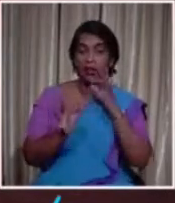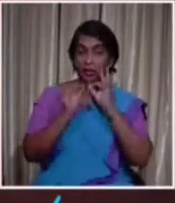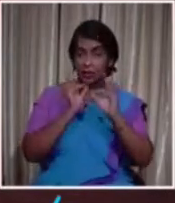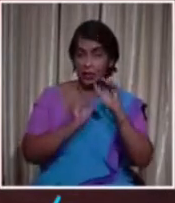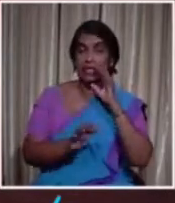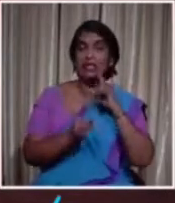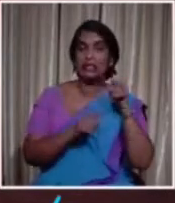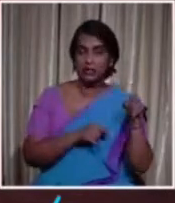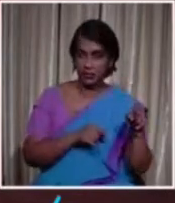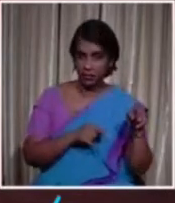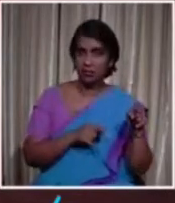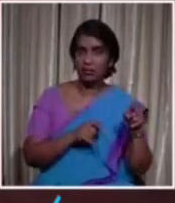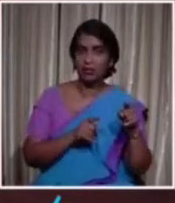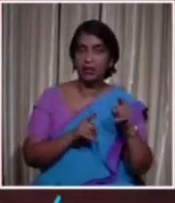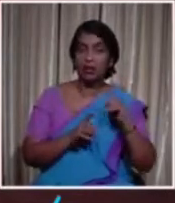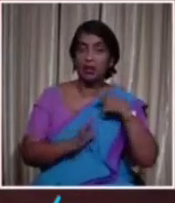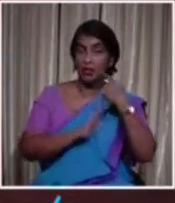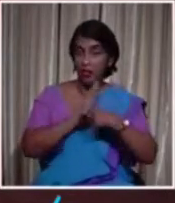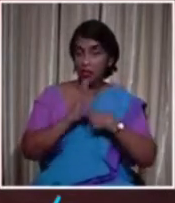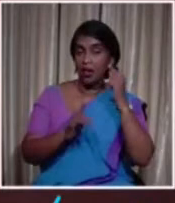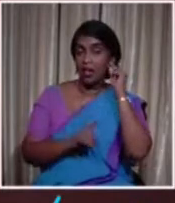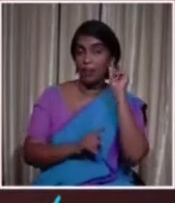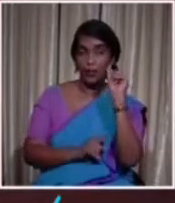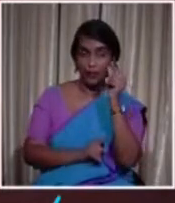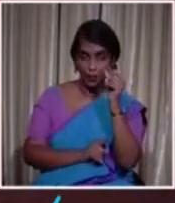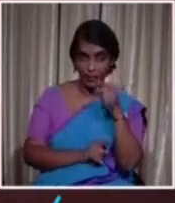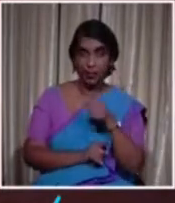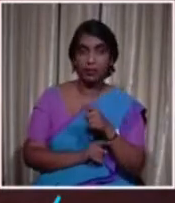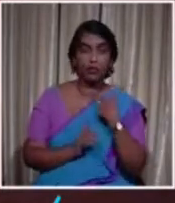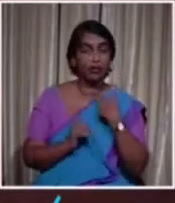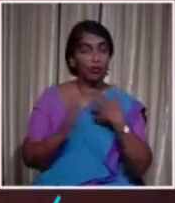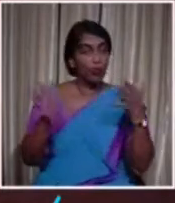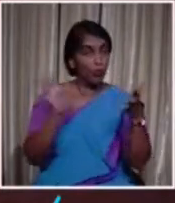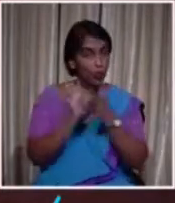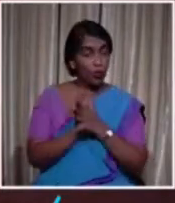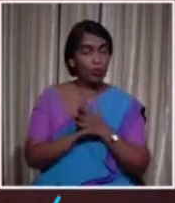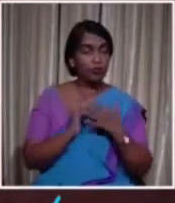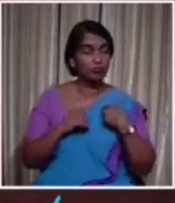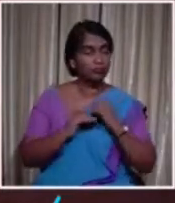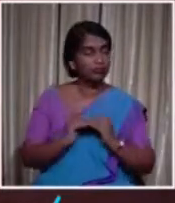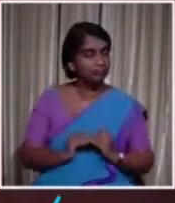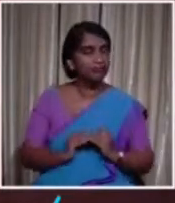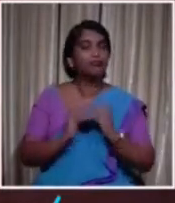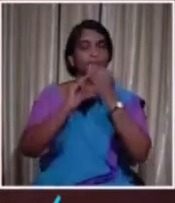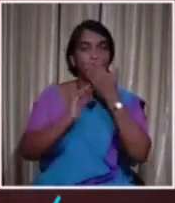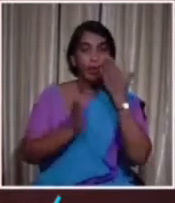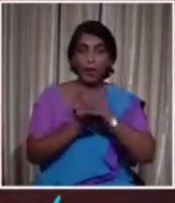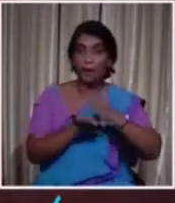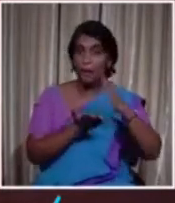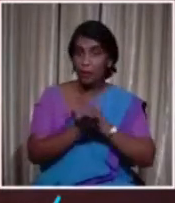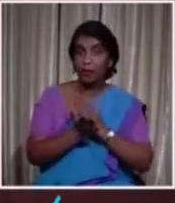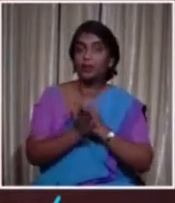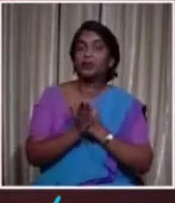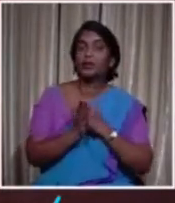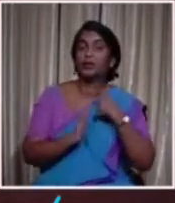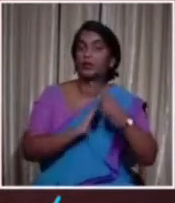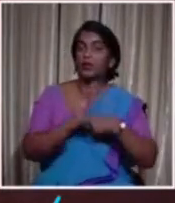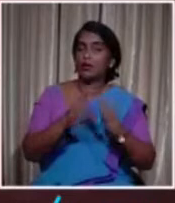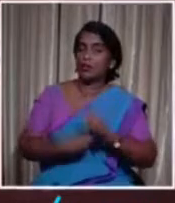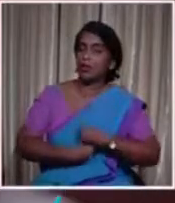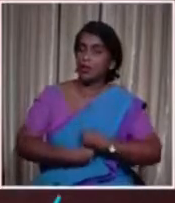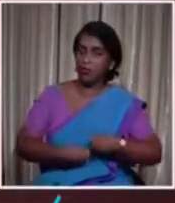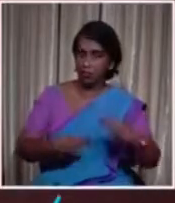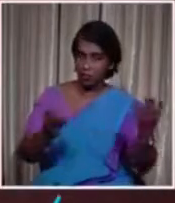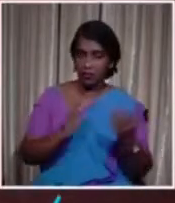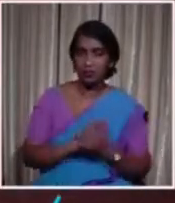ගීතය පෙරදිග මුතු ඇටයයි මේ. නැගී සිටිය හැක එක්සේ සත්වි බෙදී ගියොත් රටයයි සුන්